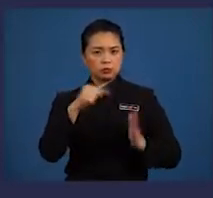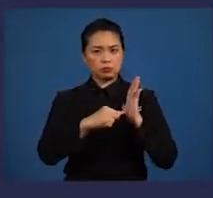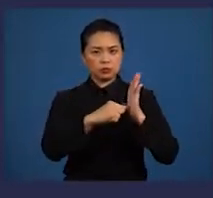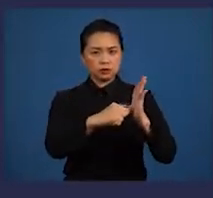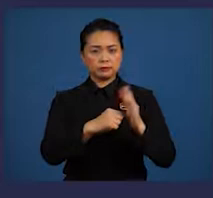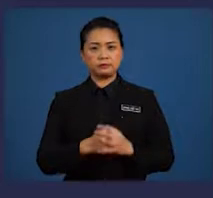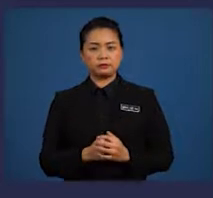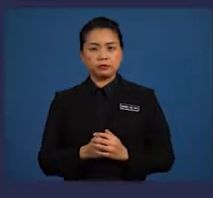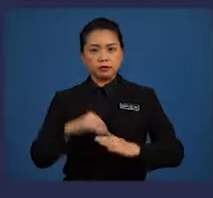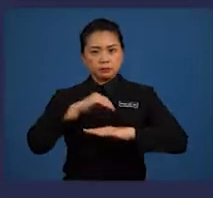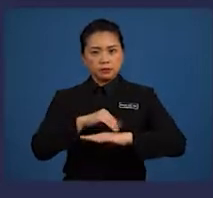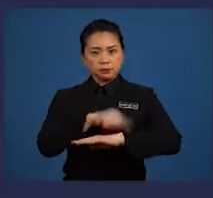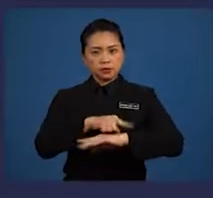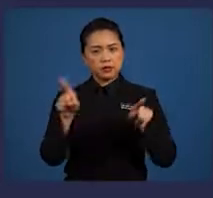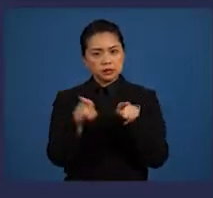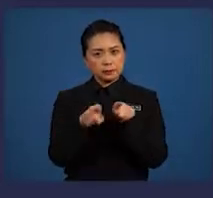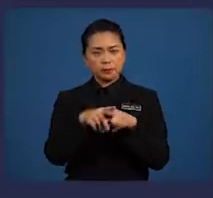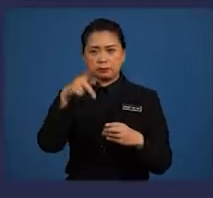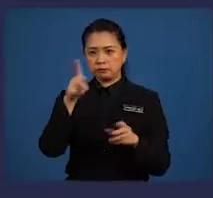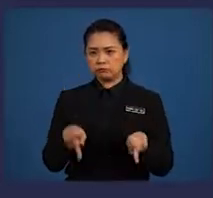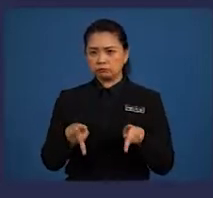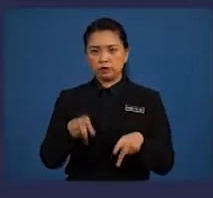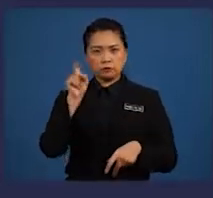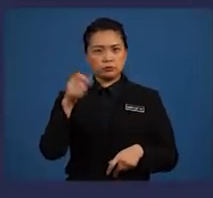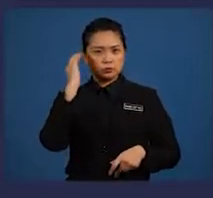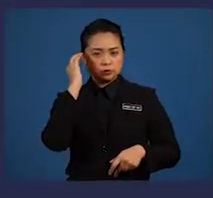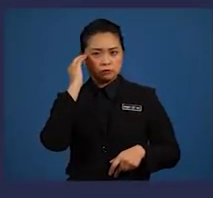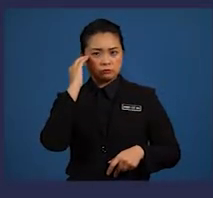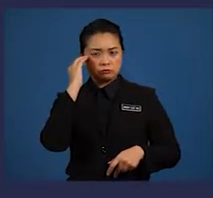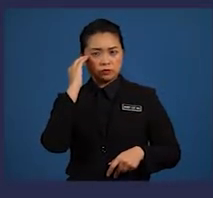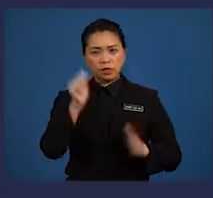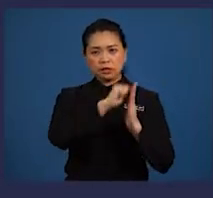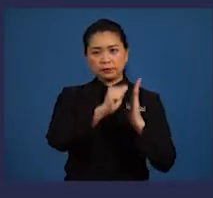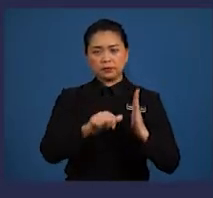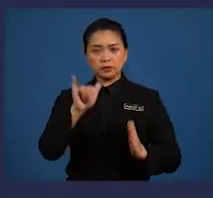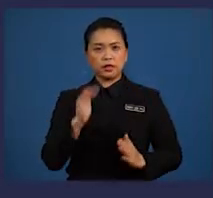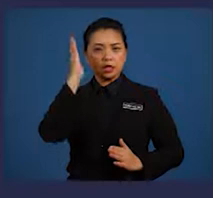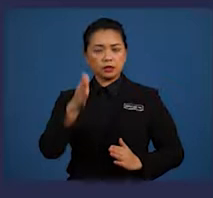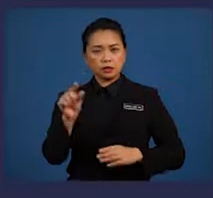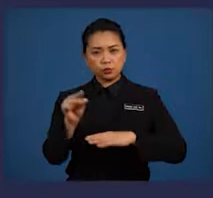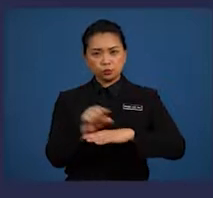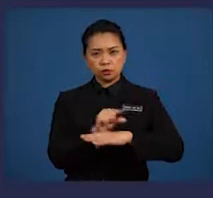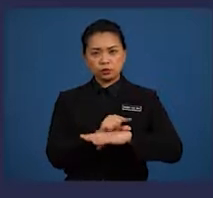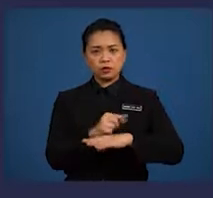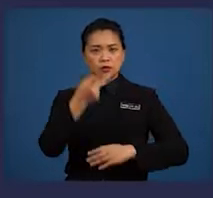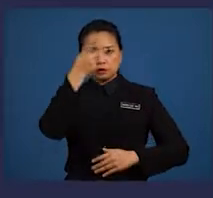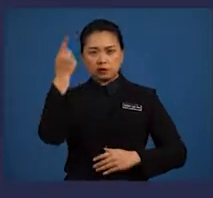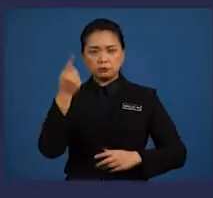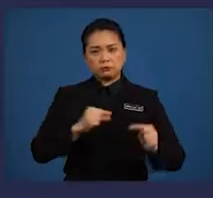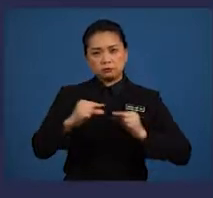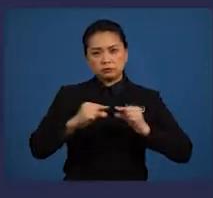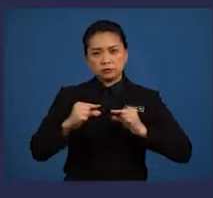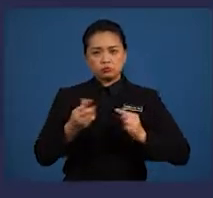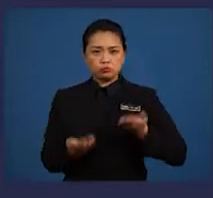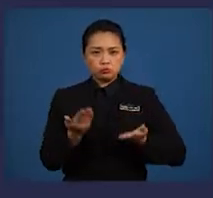persembahan pada masa yang sama gajah juga perlu mengenal pasti animasi yang akan digunakan kerana